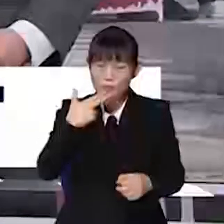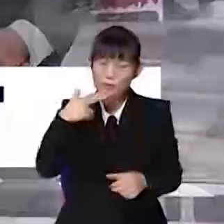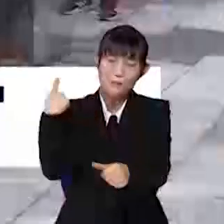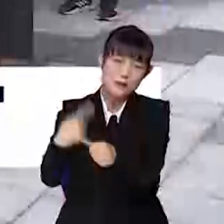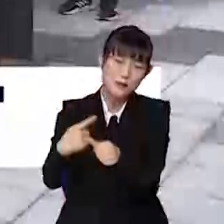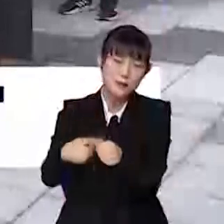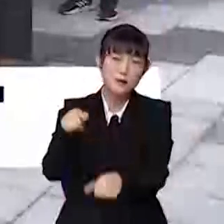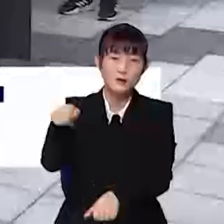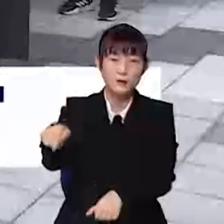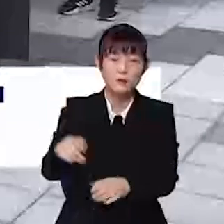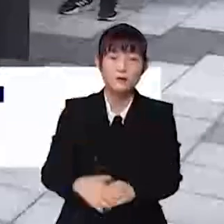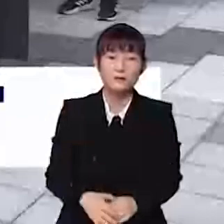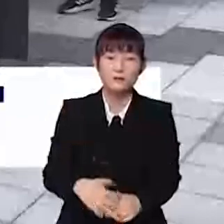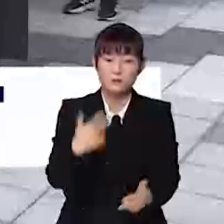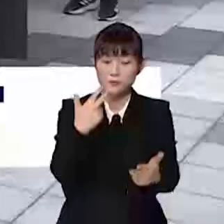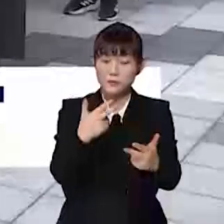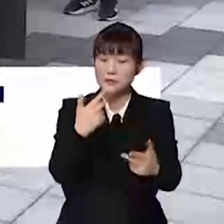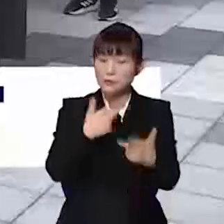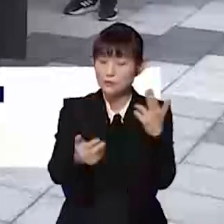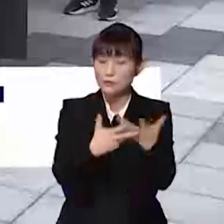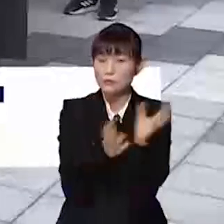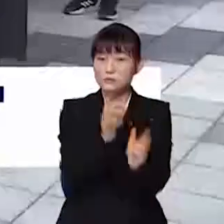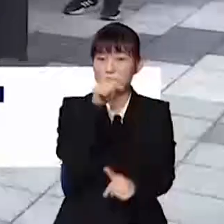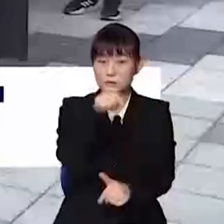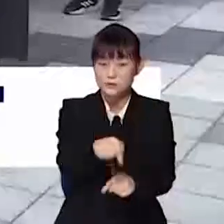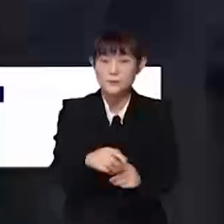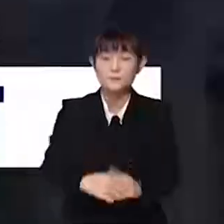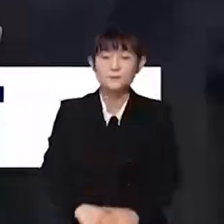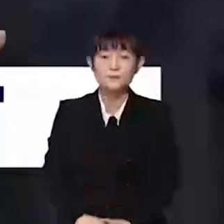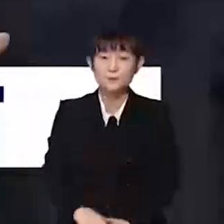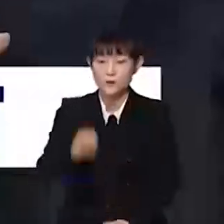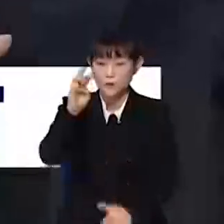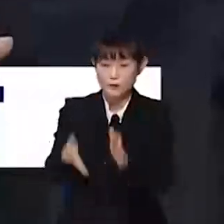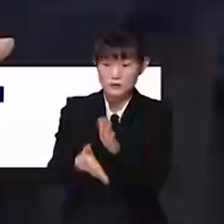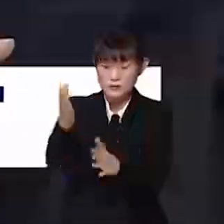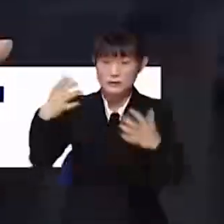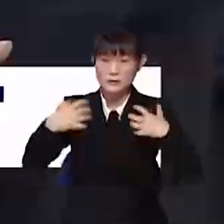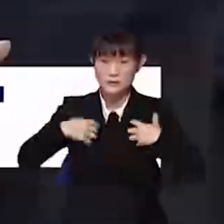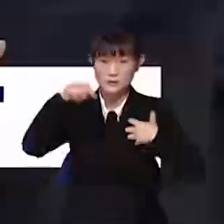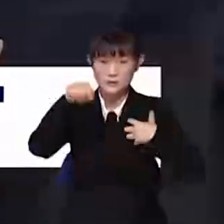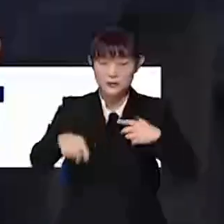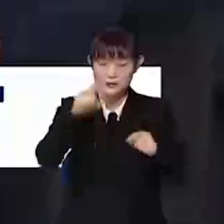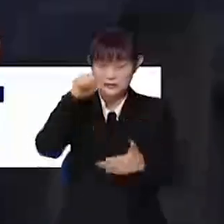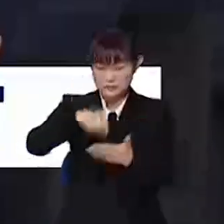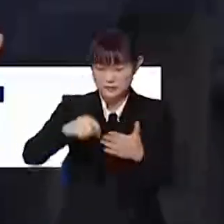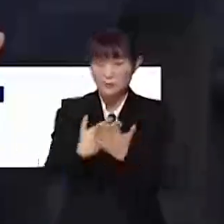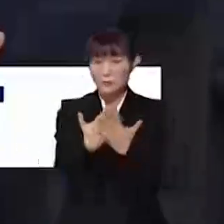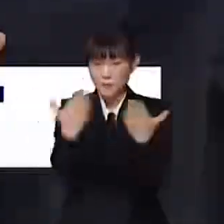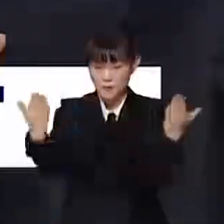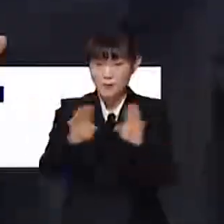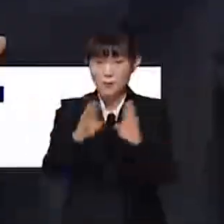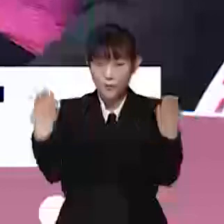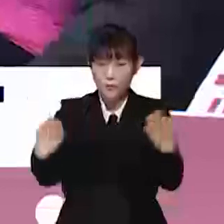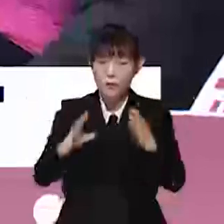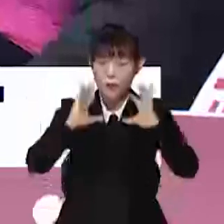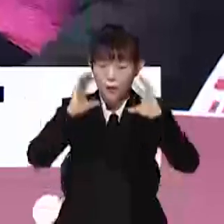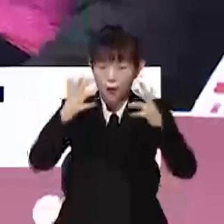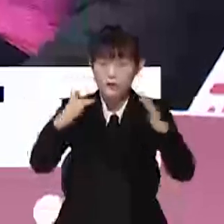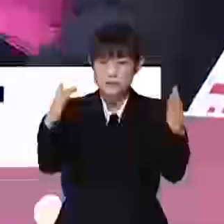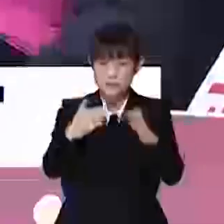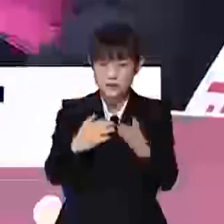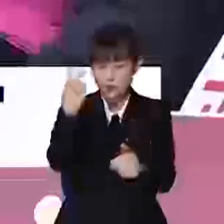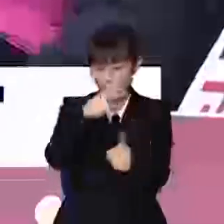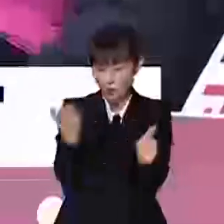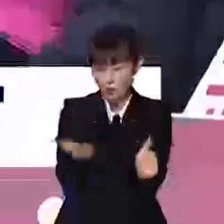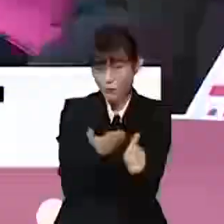규탄했습니다. 민주노총 공공연대노조 광주본부는 광주시청 로비에서 기자회견을 열고 어린이집